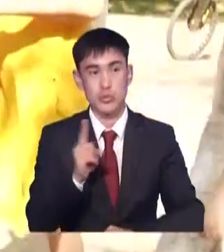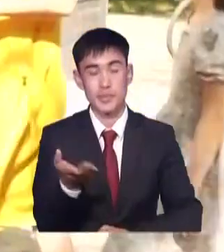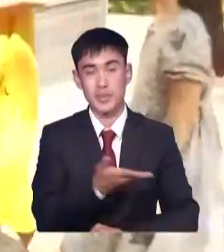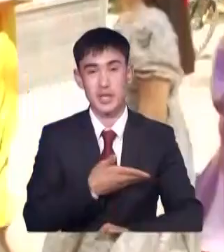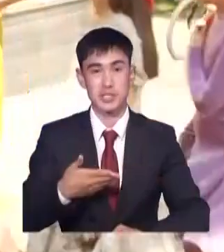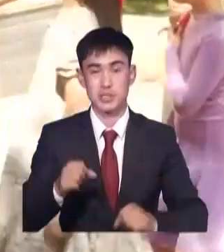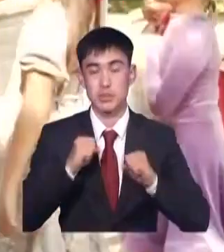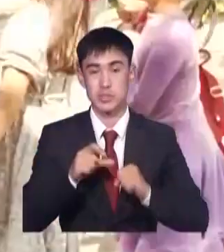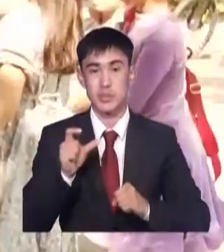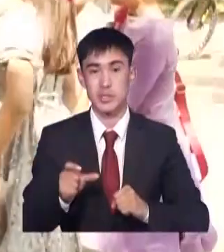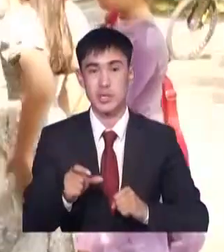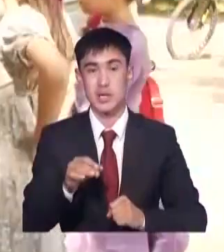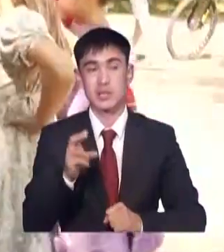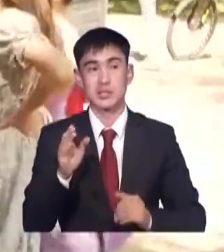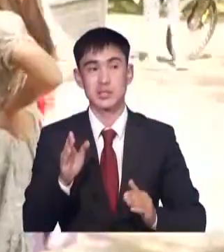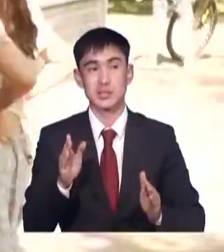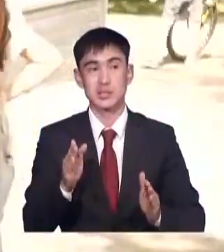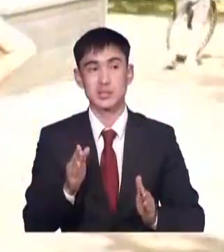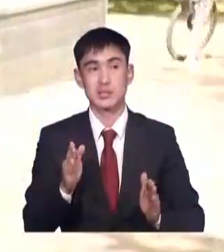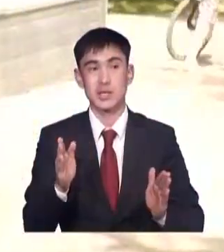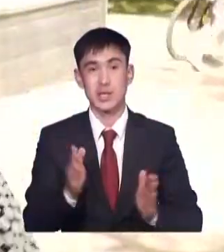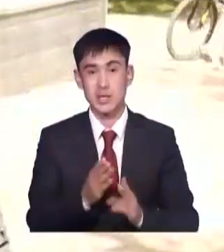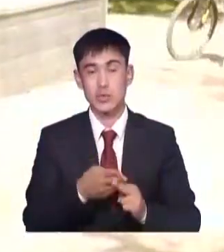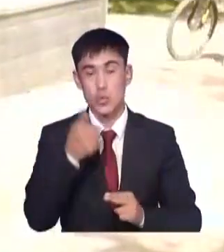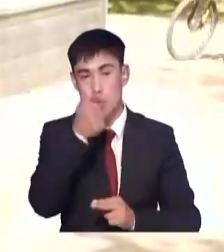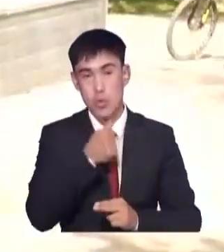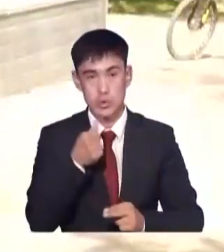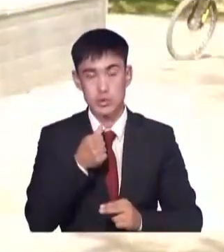наши спортсмены за этот год